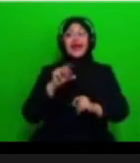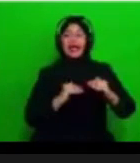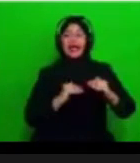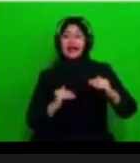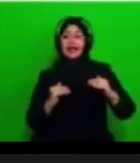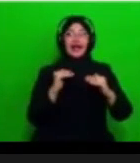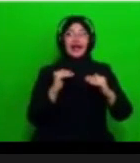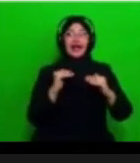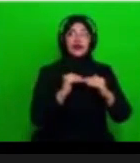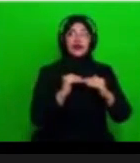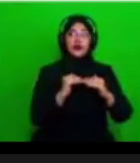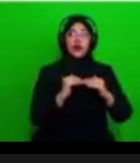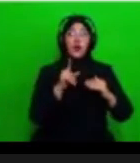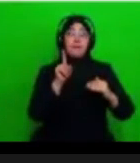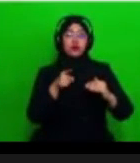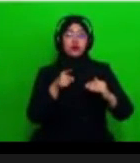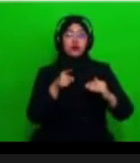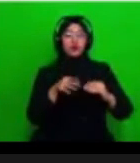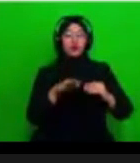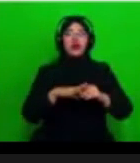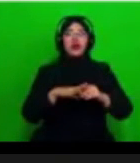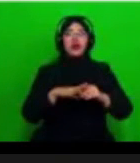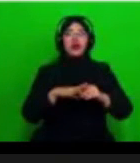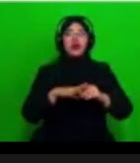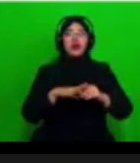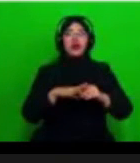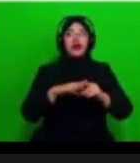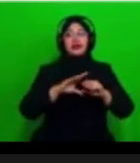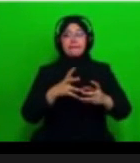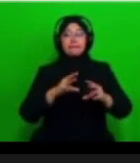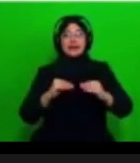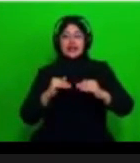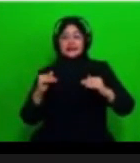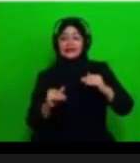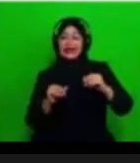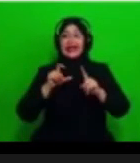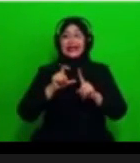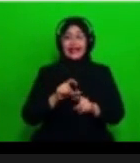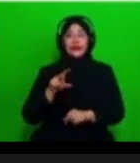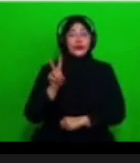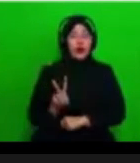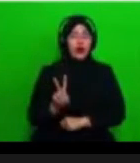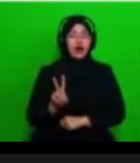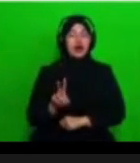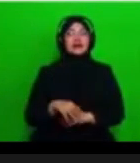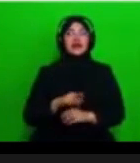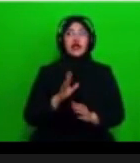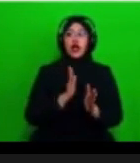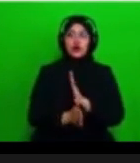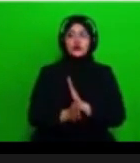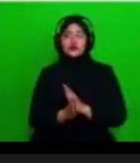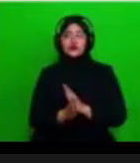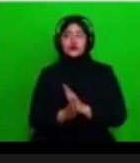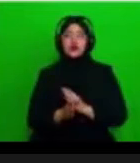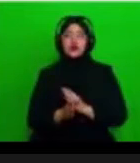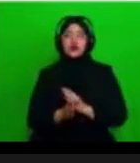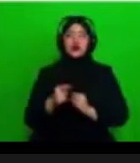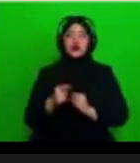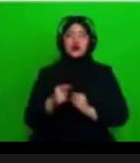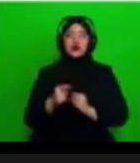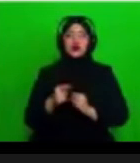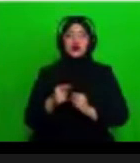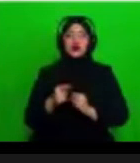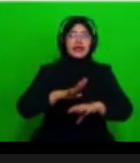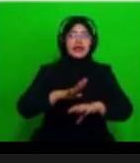terus kalau butuh tenaga kerja terampil, kita bikin D2 fast track. Cukup kuliah 1 semester, langsung magang 1 tahun.